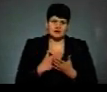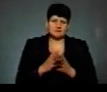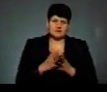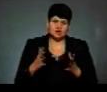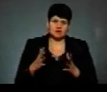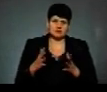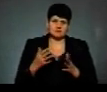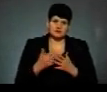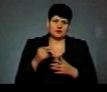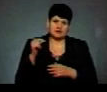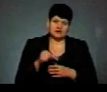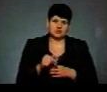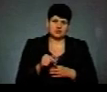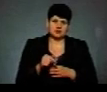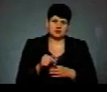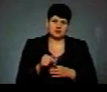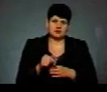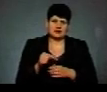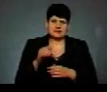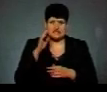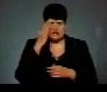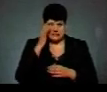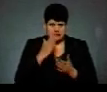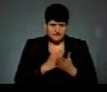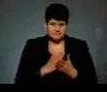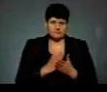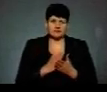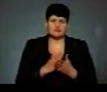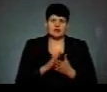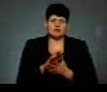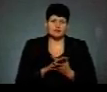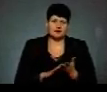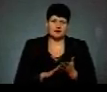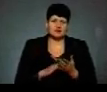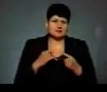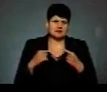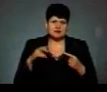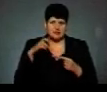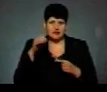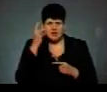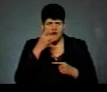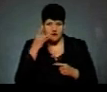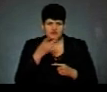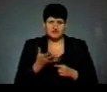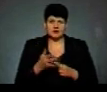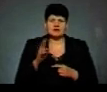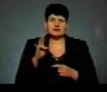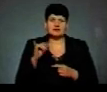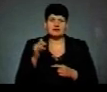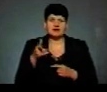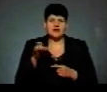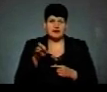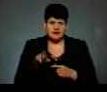переважають біля тисячі є таких осіб студенти з Індії, а далі дуже студенти з різних країн Африки, зокрема Нігерія, з якої